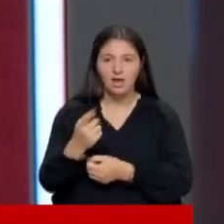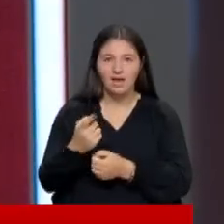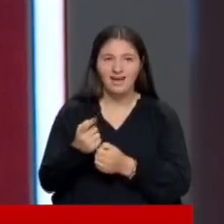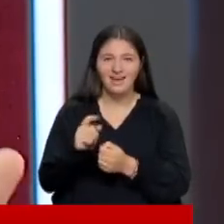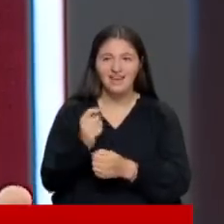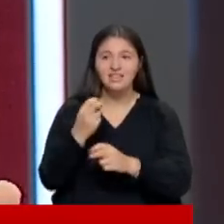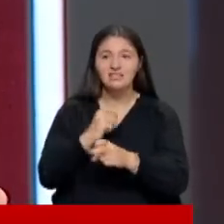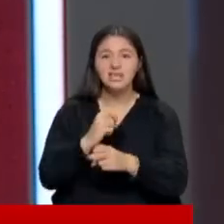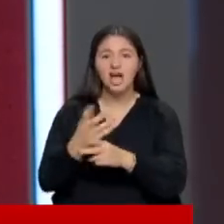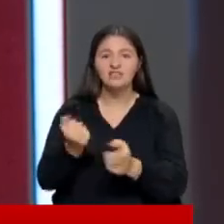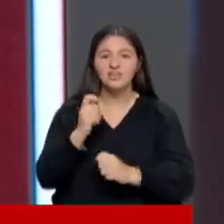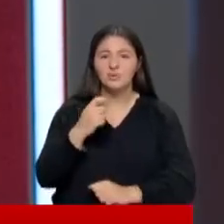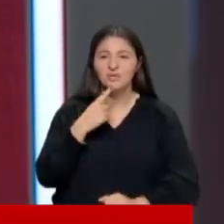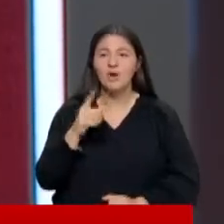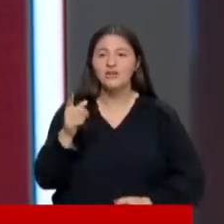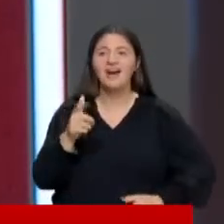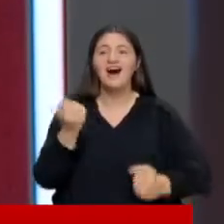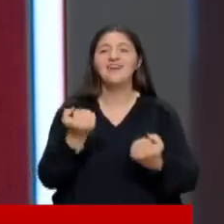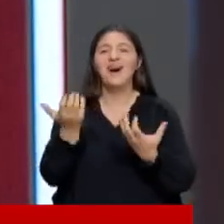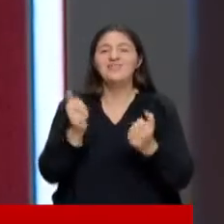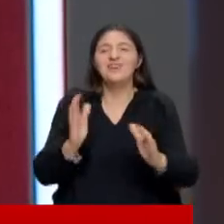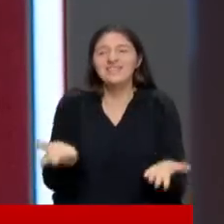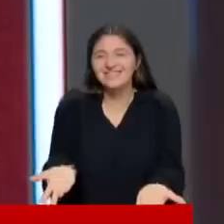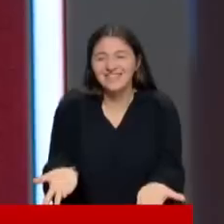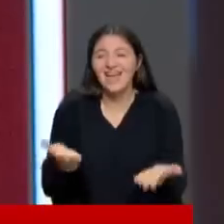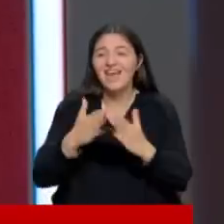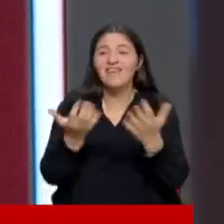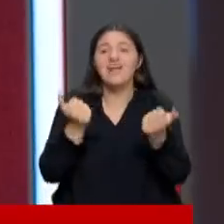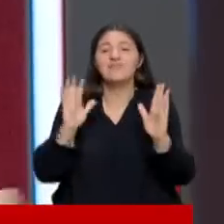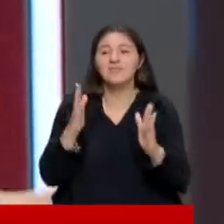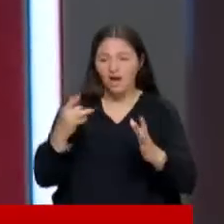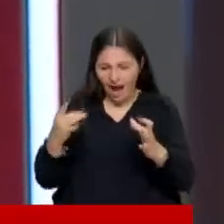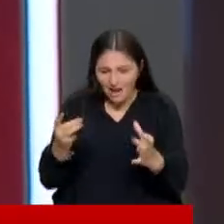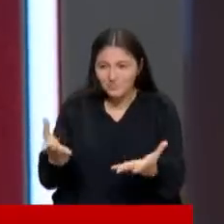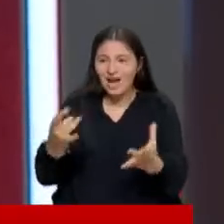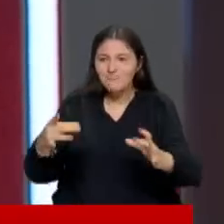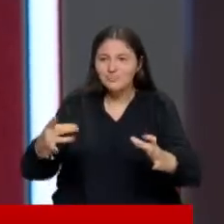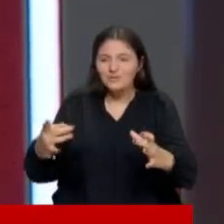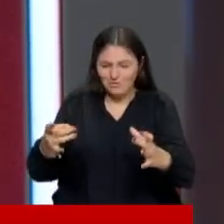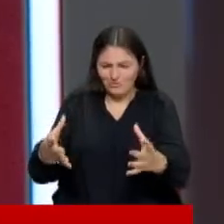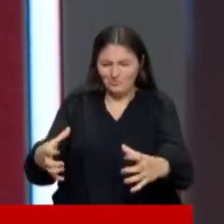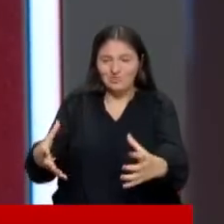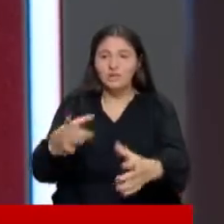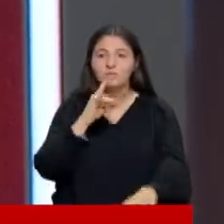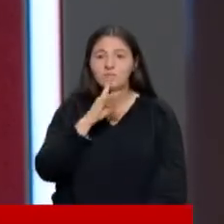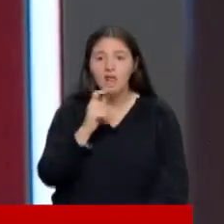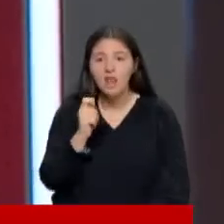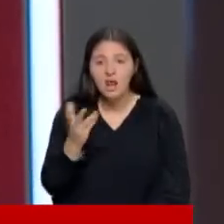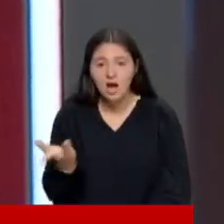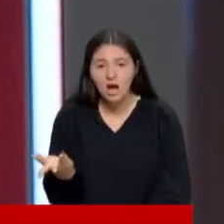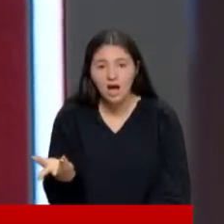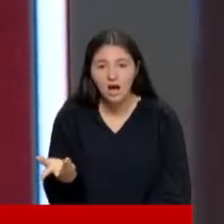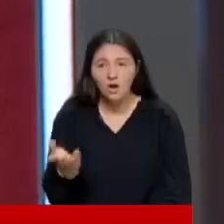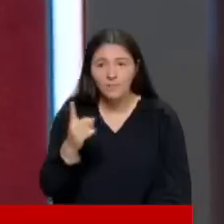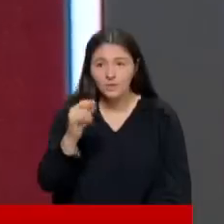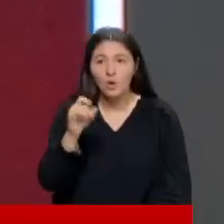riskli bir alışveriş yapıyorsun hani otomobil almıyorsun ev almıyorsun bir tane karpuz alıyorsun 150 lira tutuyor